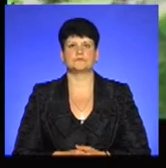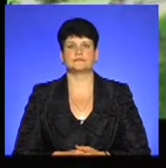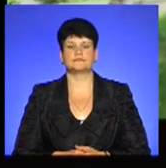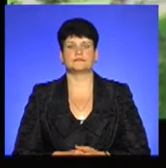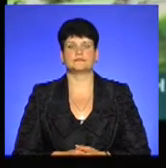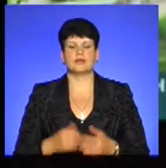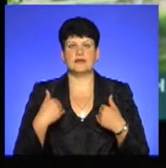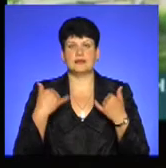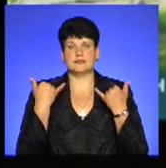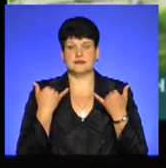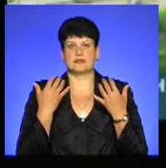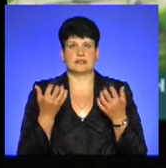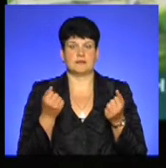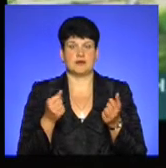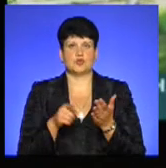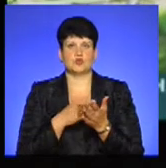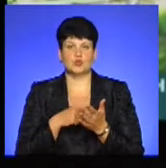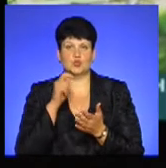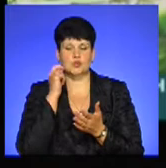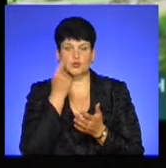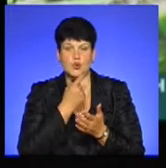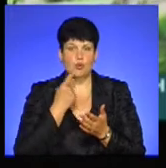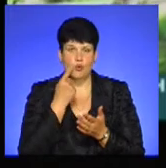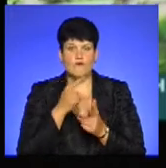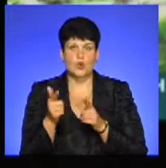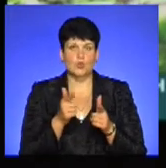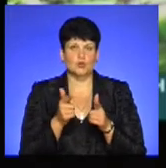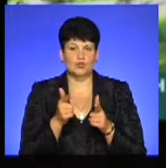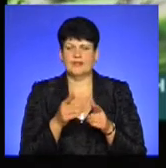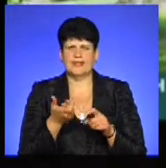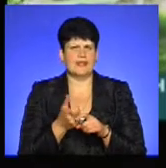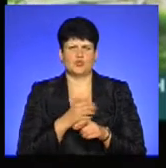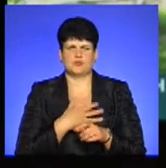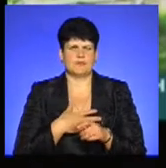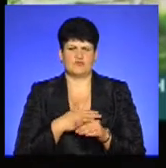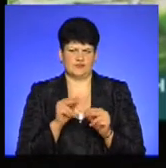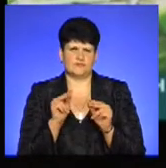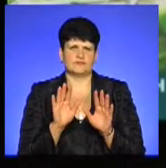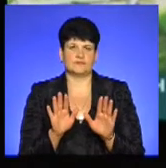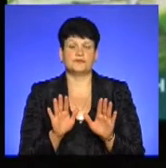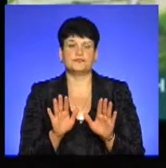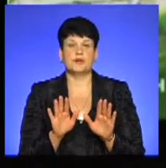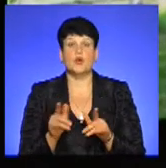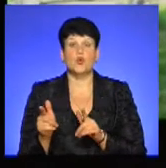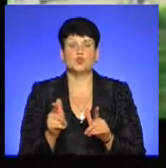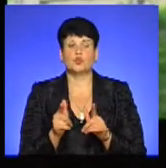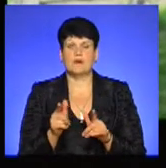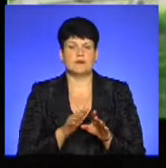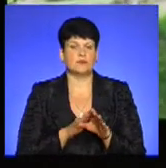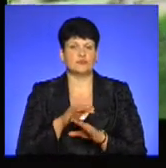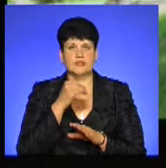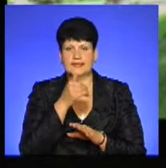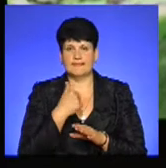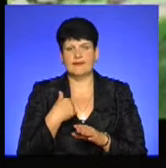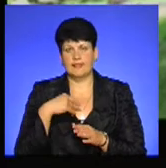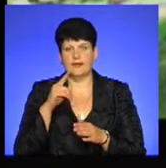Я зараз тримаю зошит з української мови, готуюся. Ну, не дуже переживаю, якщо чесно. Готувалася цілий рік. Я